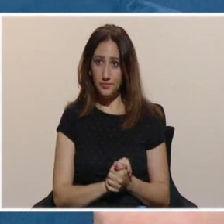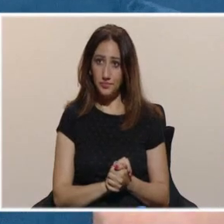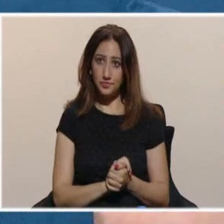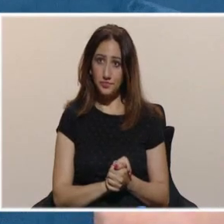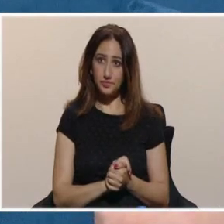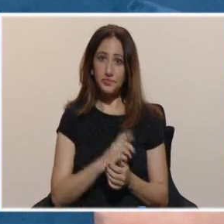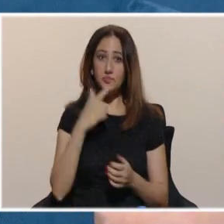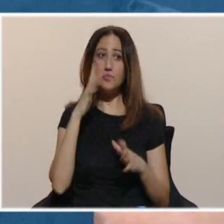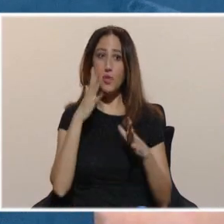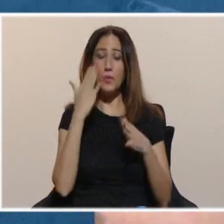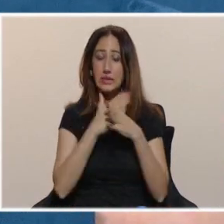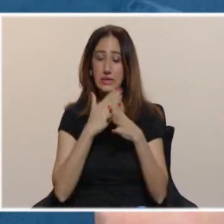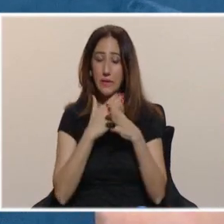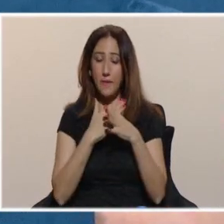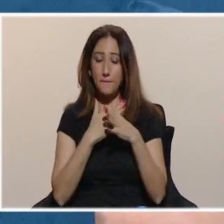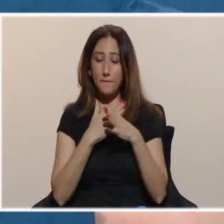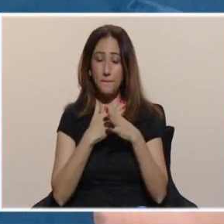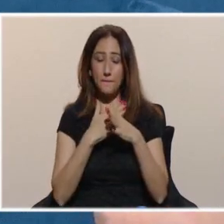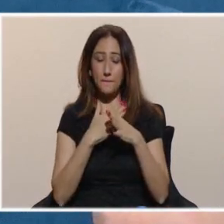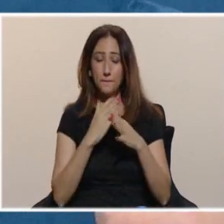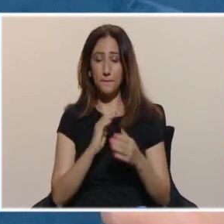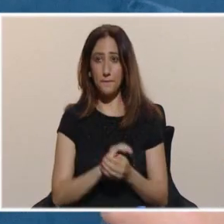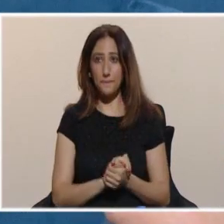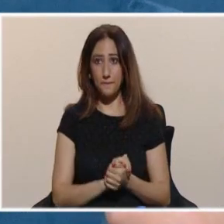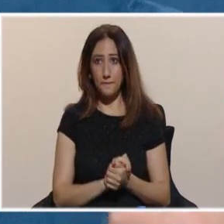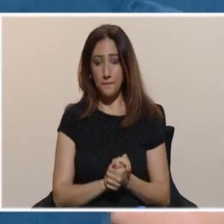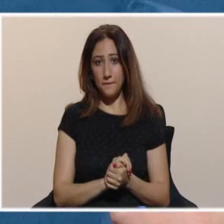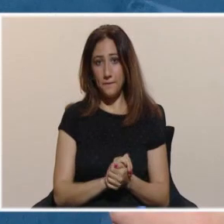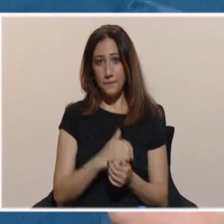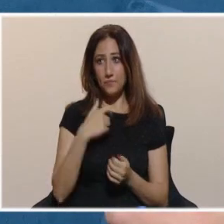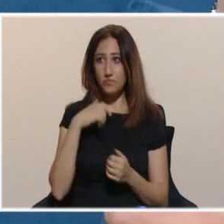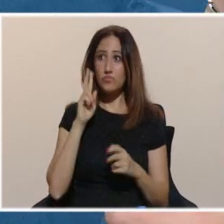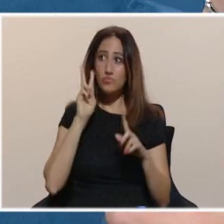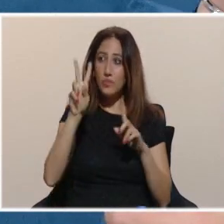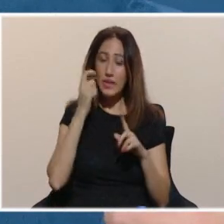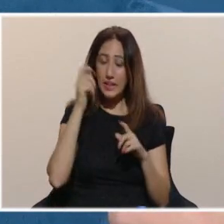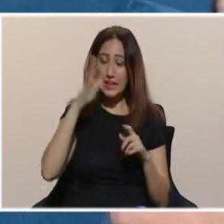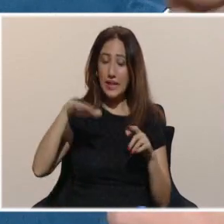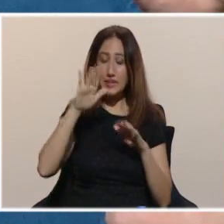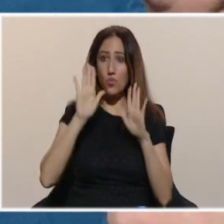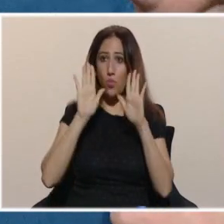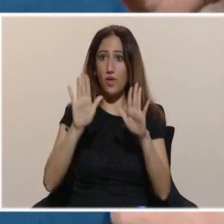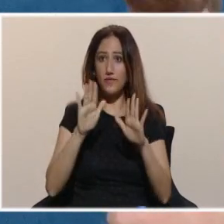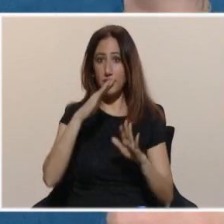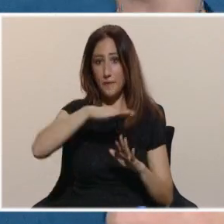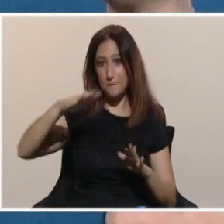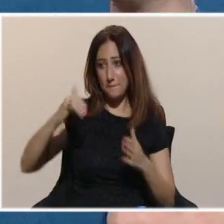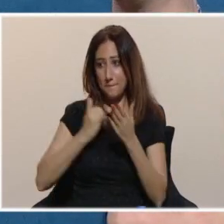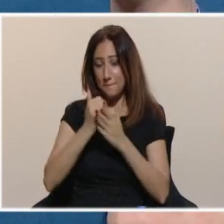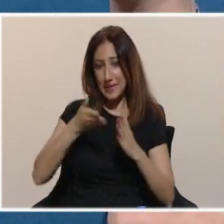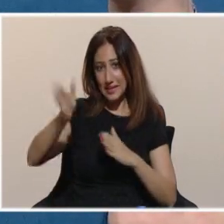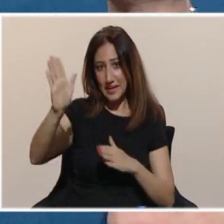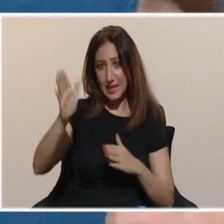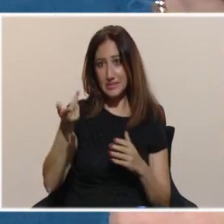ويمكن دي من الاسباب ان انا بتصدم في الناس. لان لما الاطفال بيروحوا المدرسه